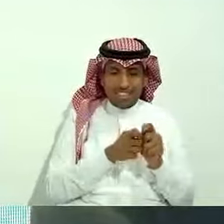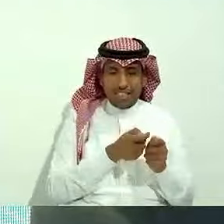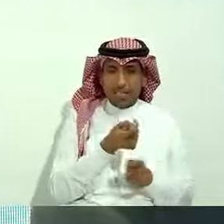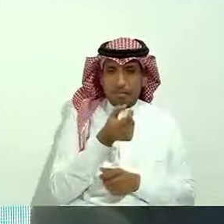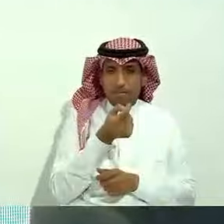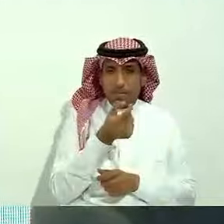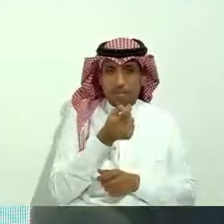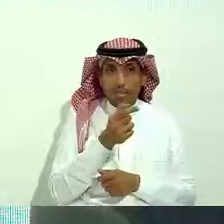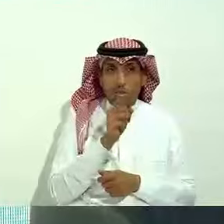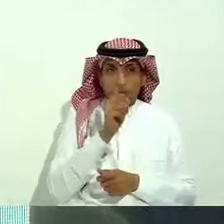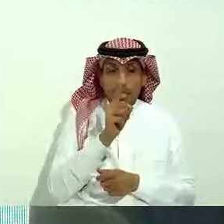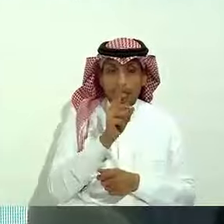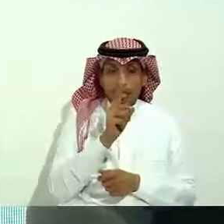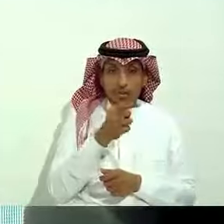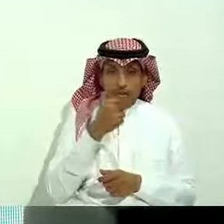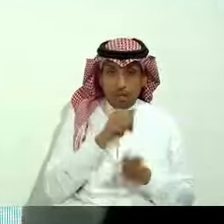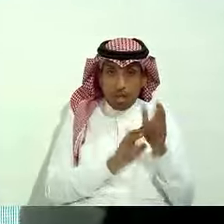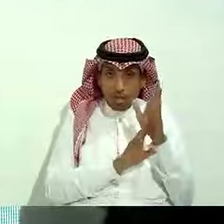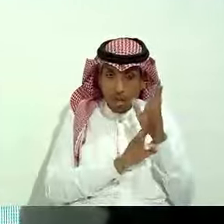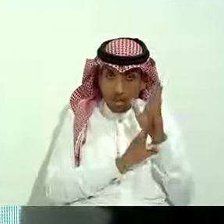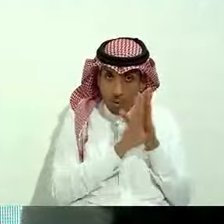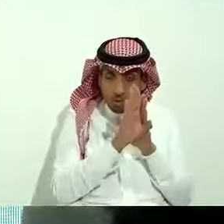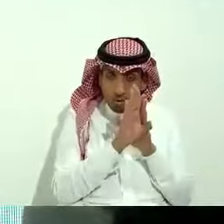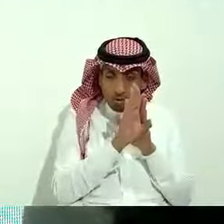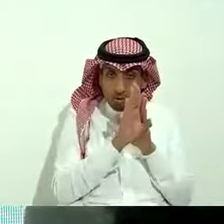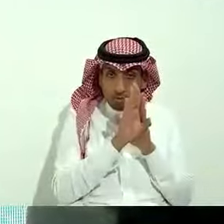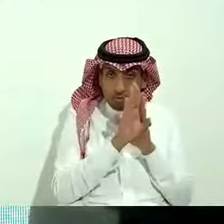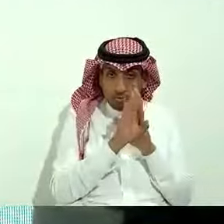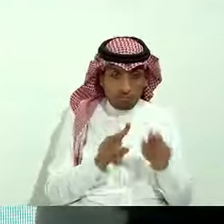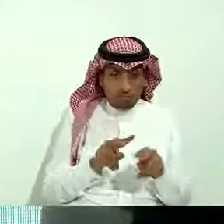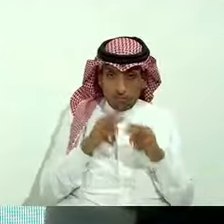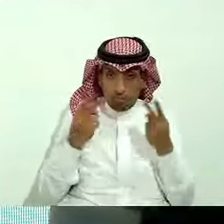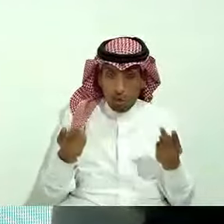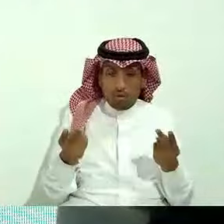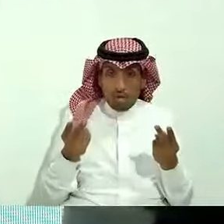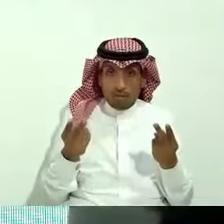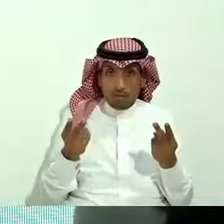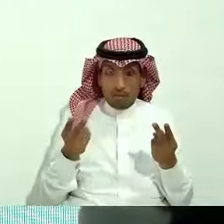بسيطة، لكن إذا جاء تطور غريب مثل